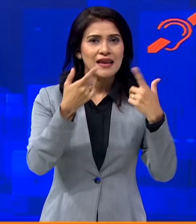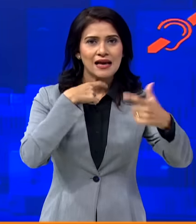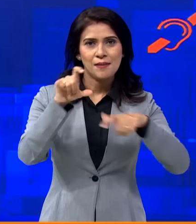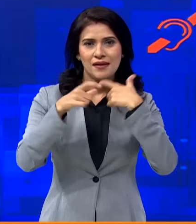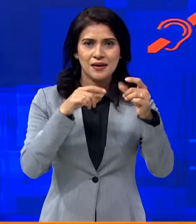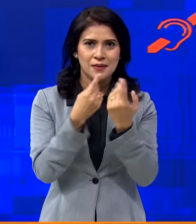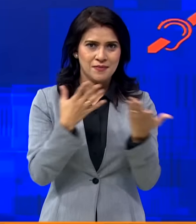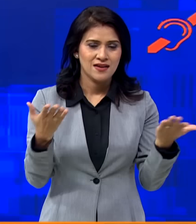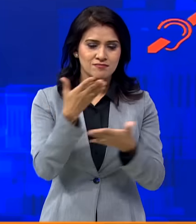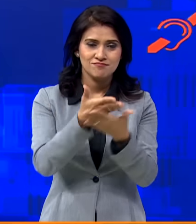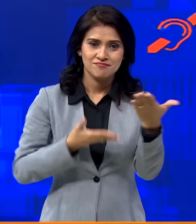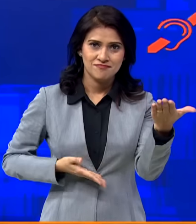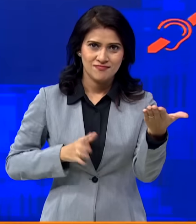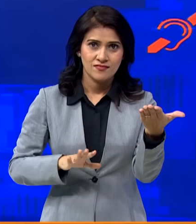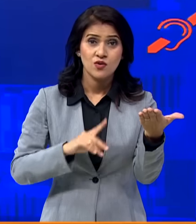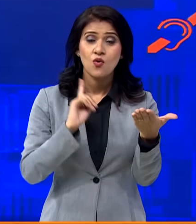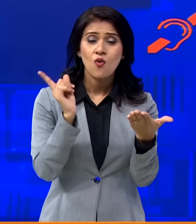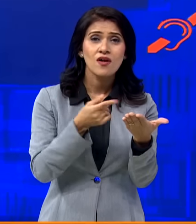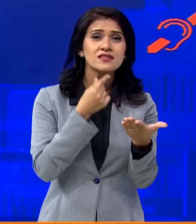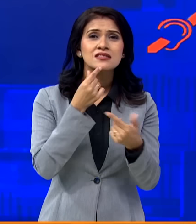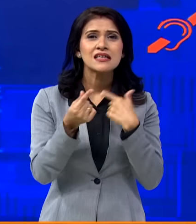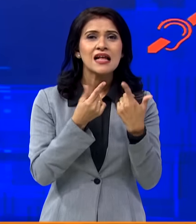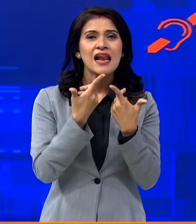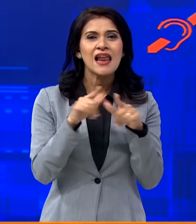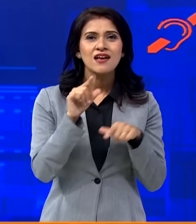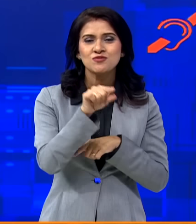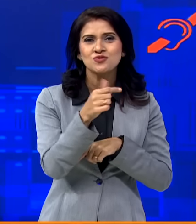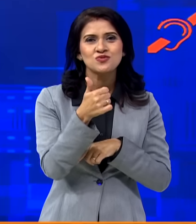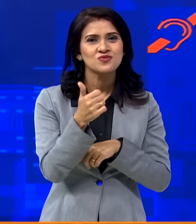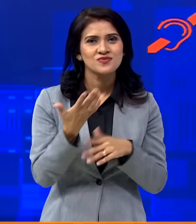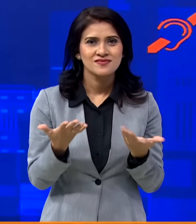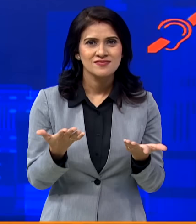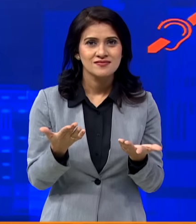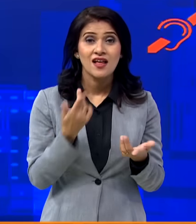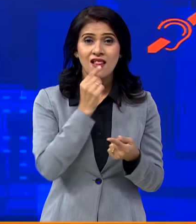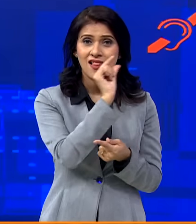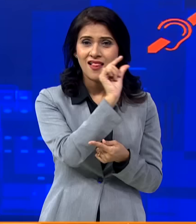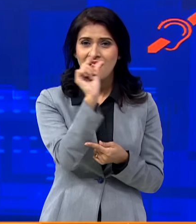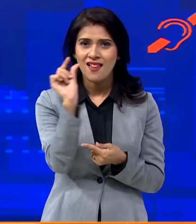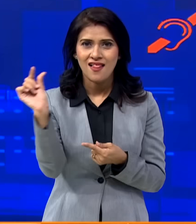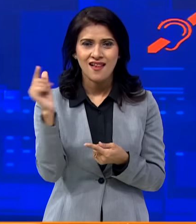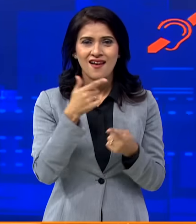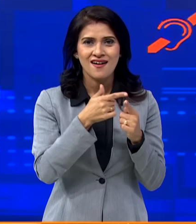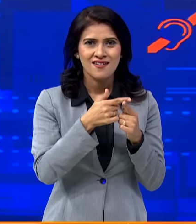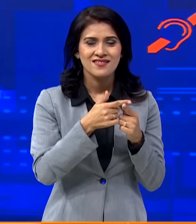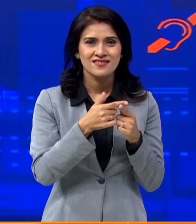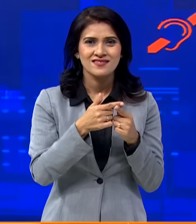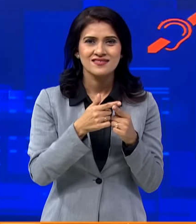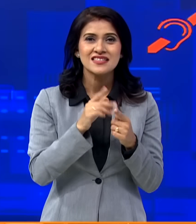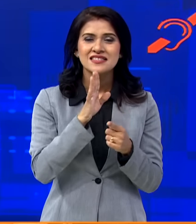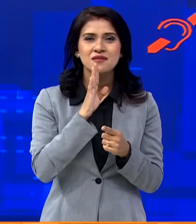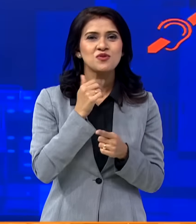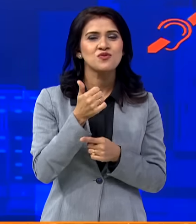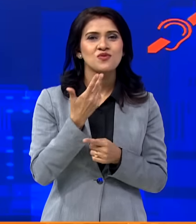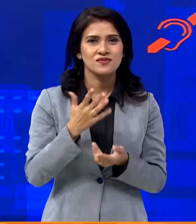है और य आपकी सारी प्रॉब्लम यही है जैसी भाषा आप बोलते हैं शब्दों का जो चयन करते हैं जैसे